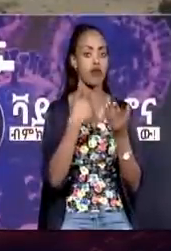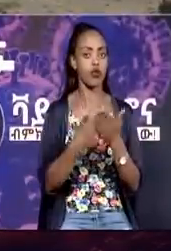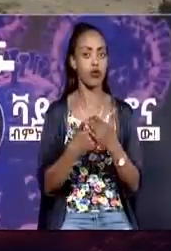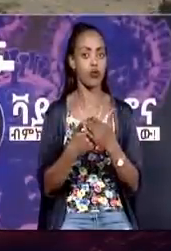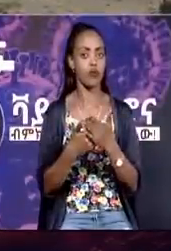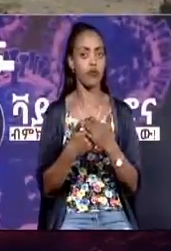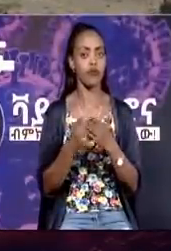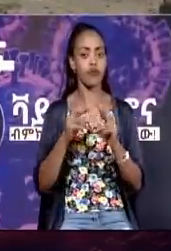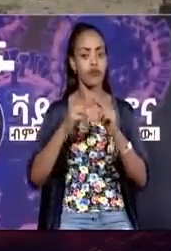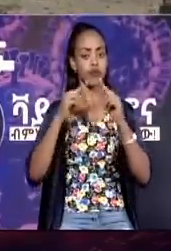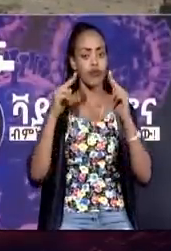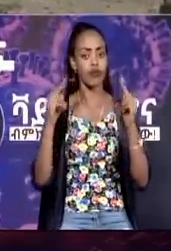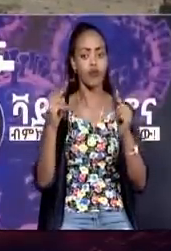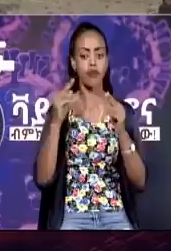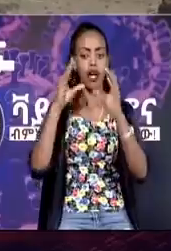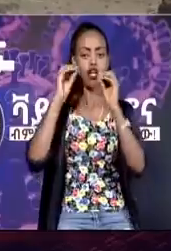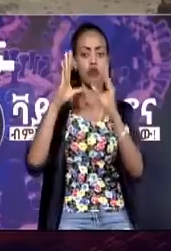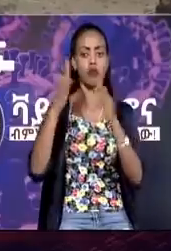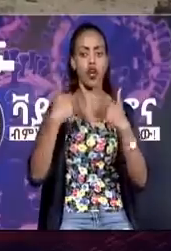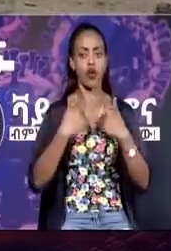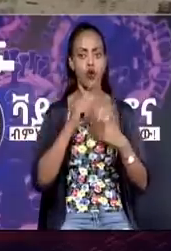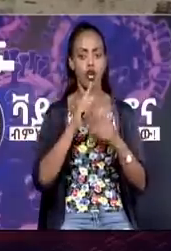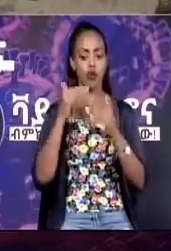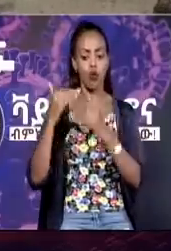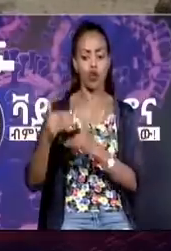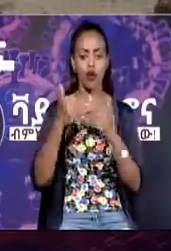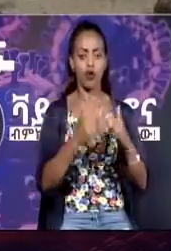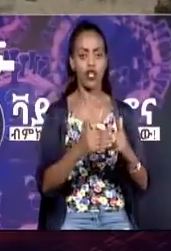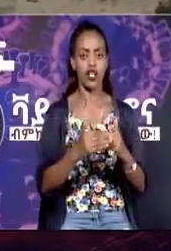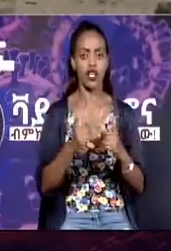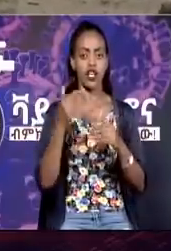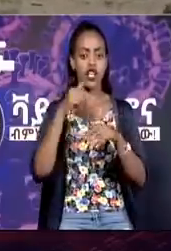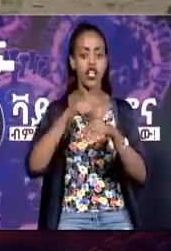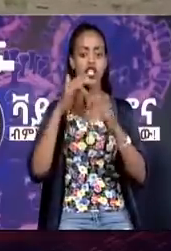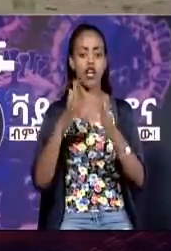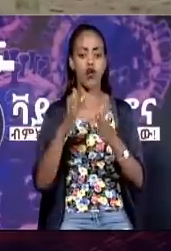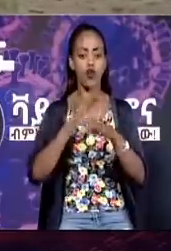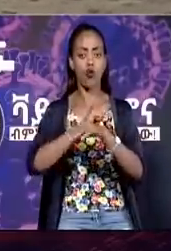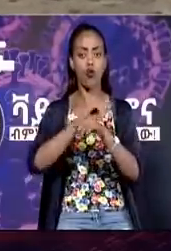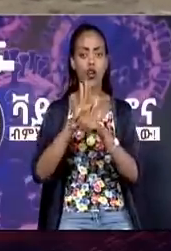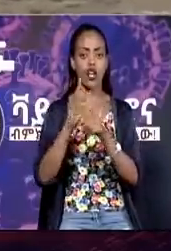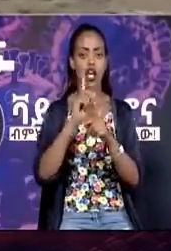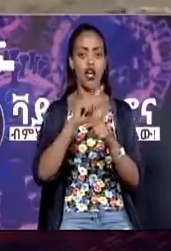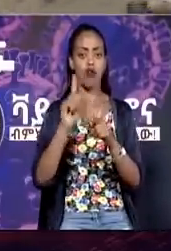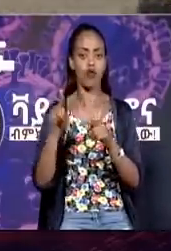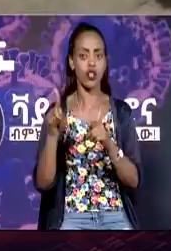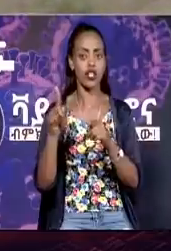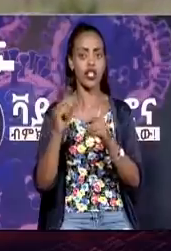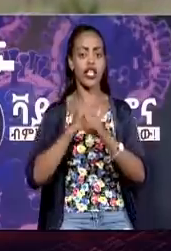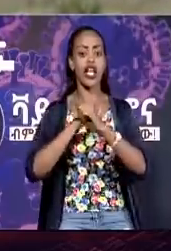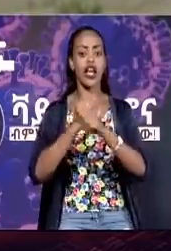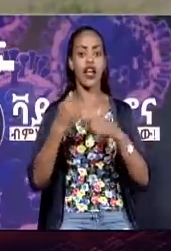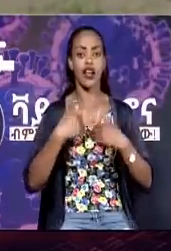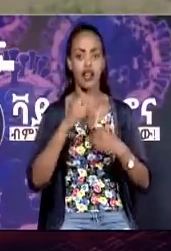الحمام لبتعمي أستمهر لون أيام قودنا قودني قزياوي كورونا اللو حمام لا كلا خلنا أنا